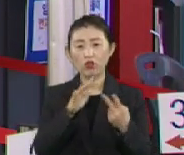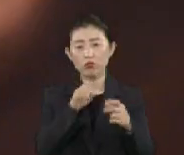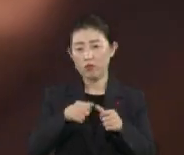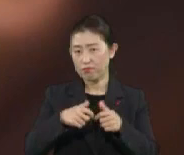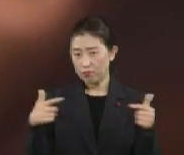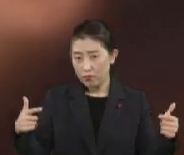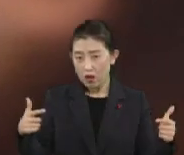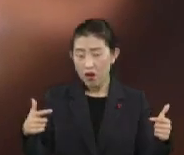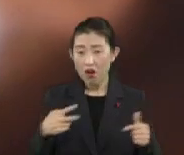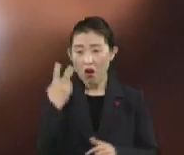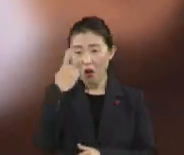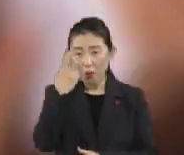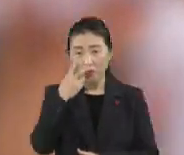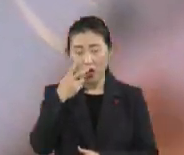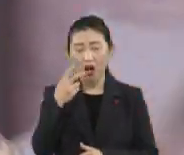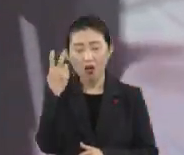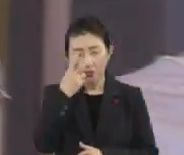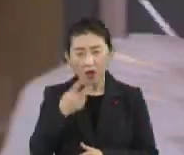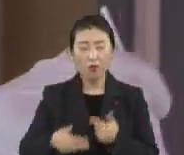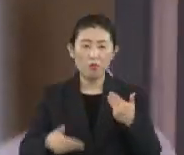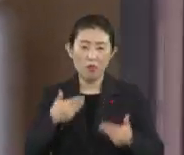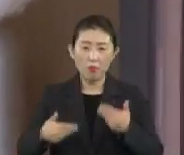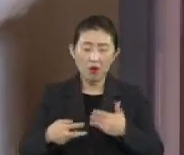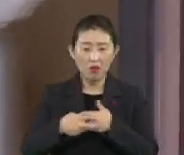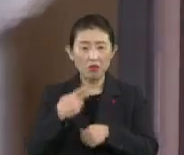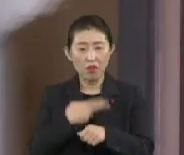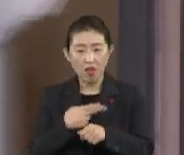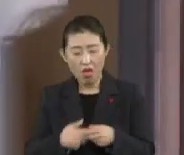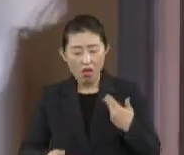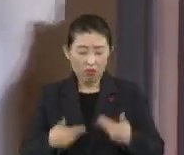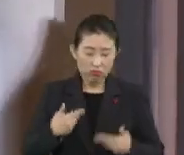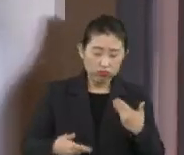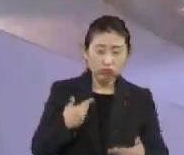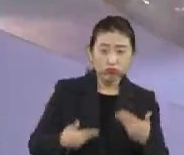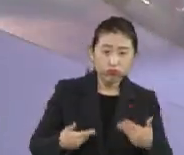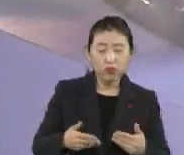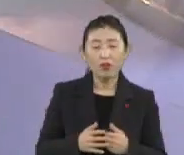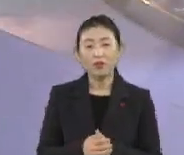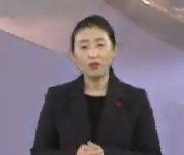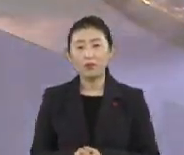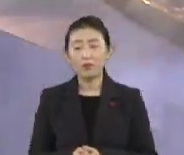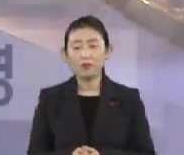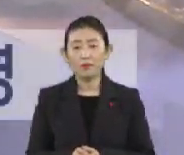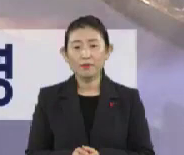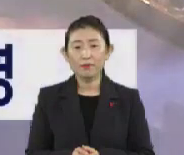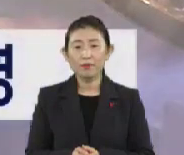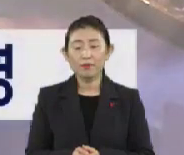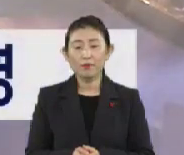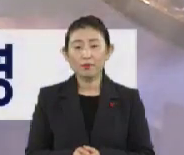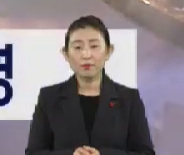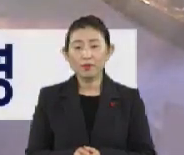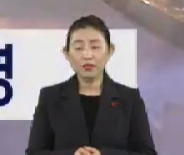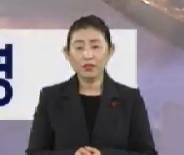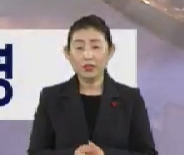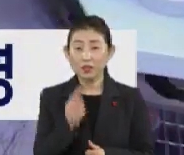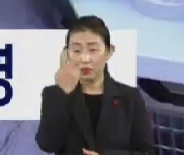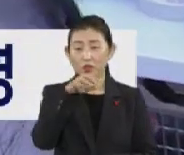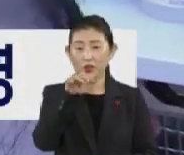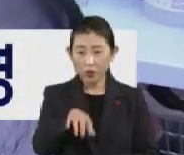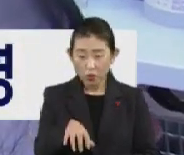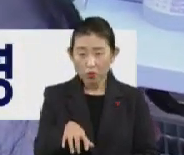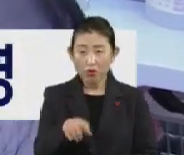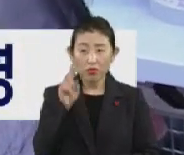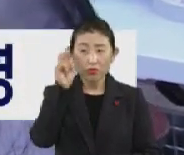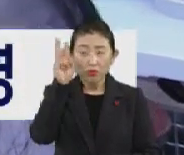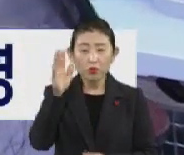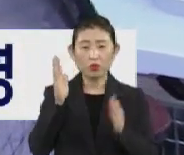가까이 늘어 검사 수요도 폭증해 의료진들은 설 연휴도 잊은 채 방역 대응에 집중하고 있습니다. 선별진료소는 설